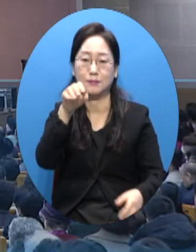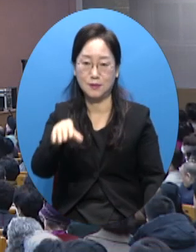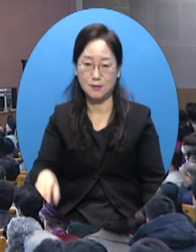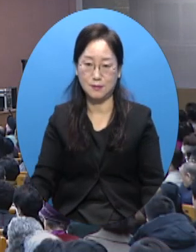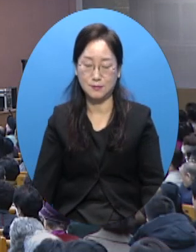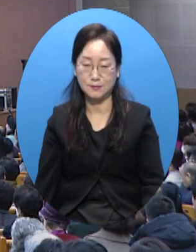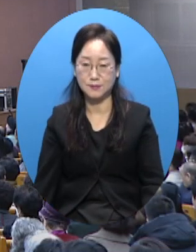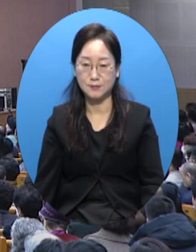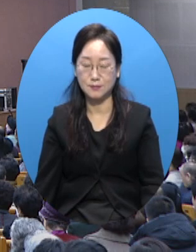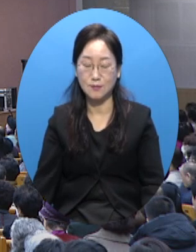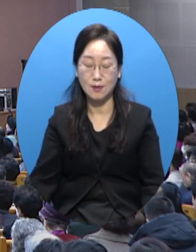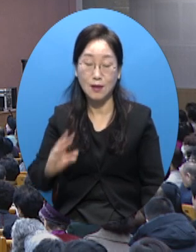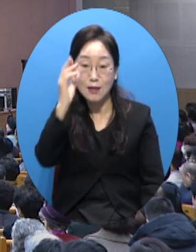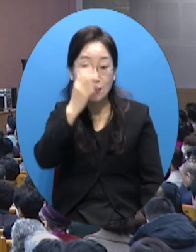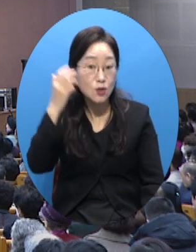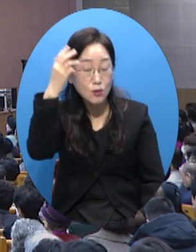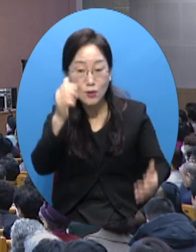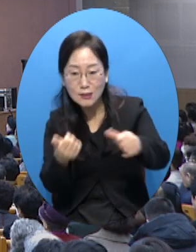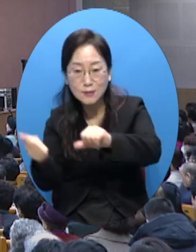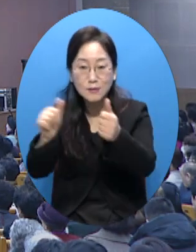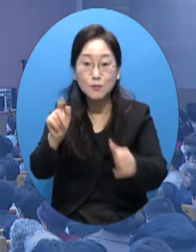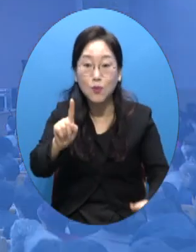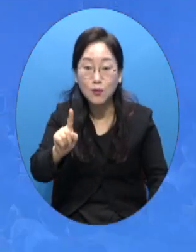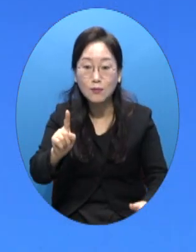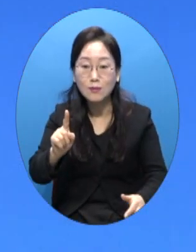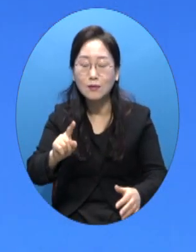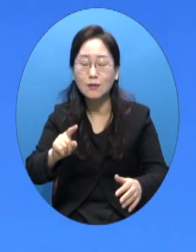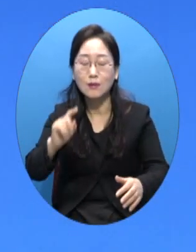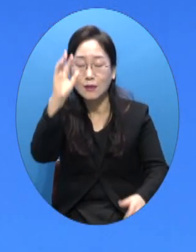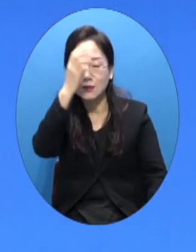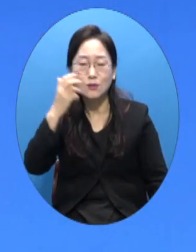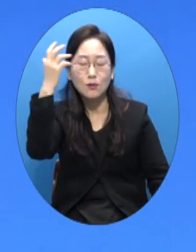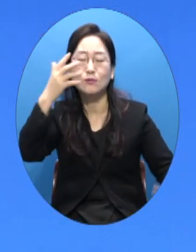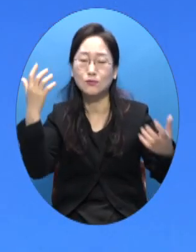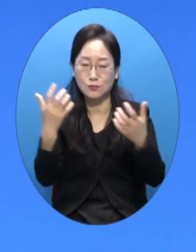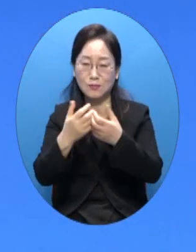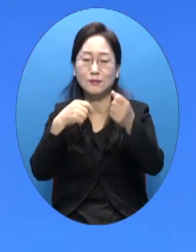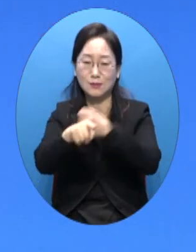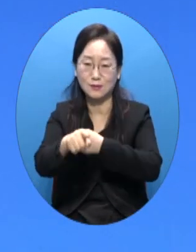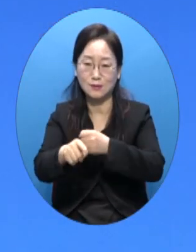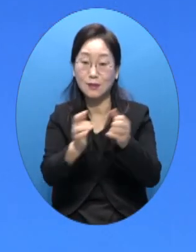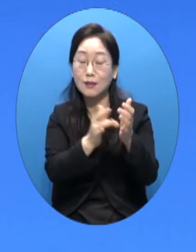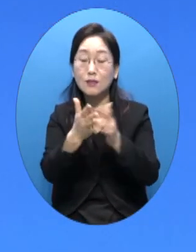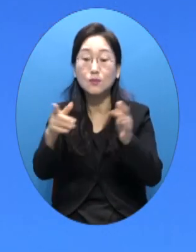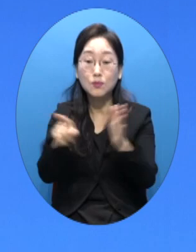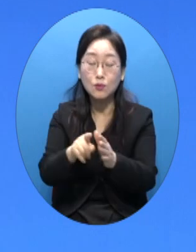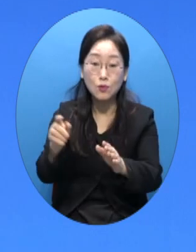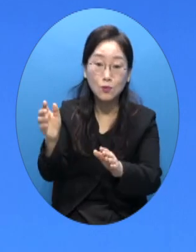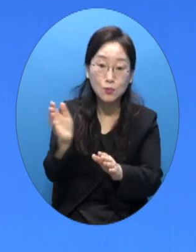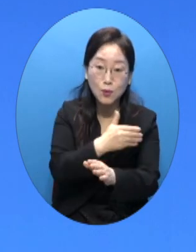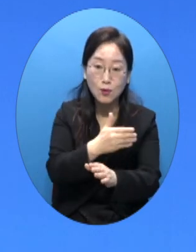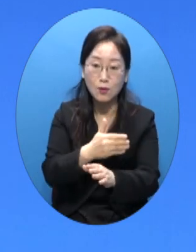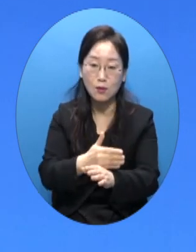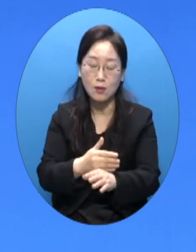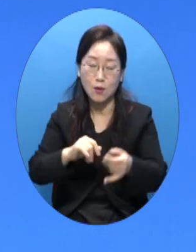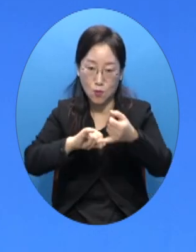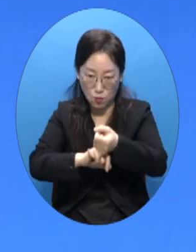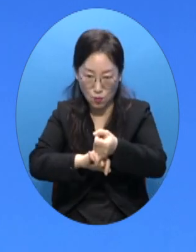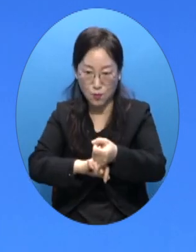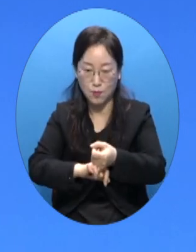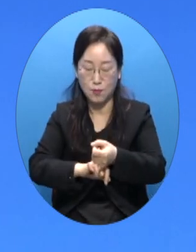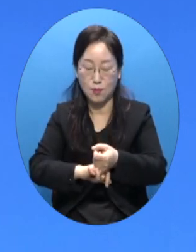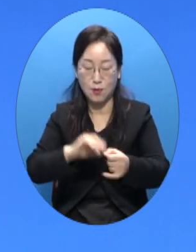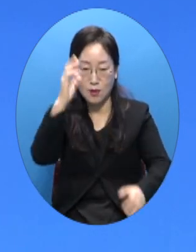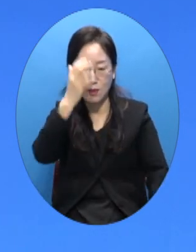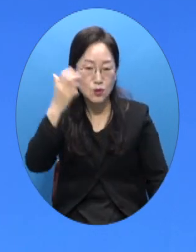할렐루야 성령내는 성의 충만을 받는 것을 말씀합니다 우리가 예수다 반드시 성의 충만함을 받아야 됩니다 성령의